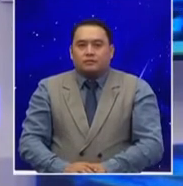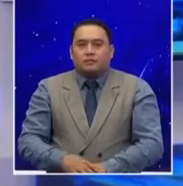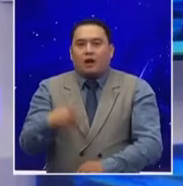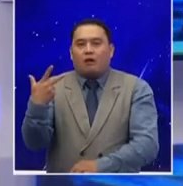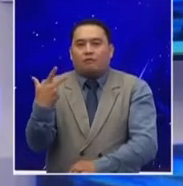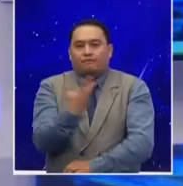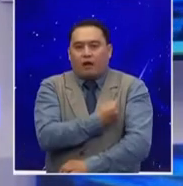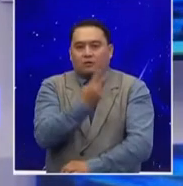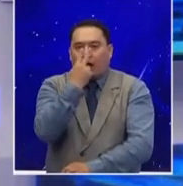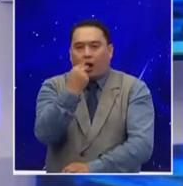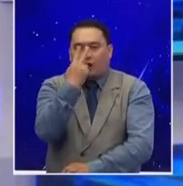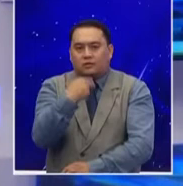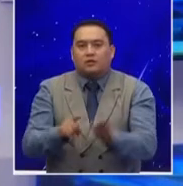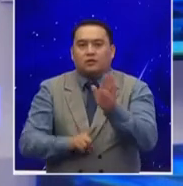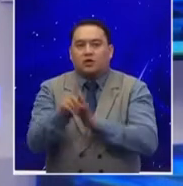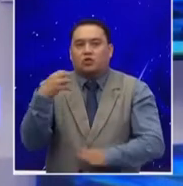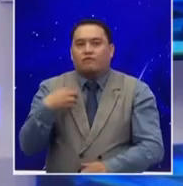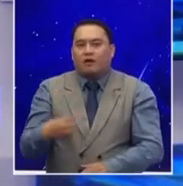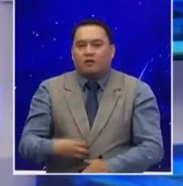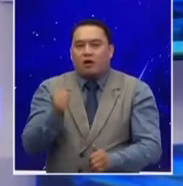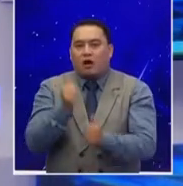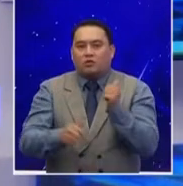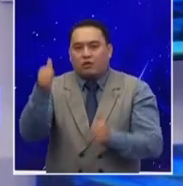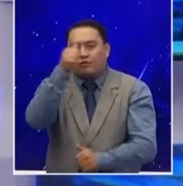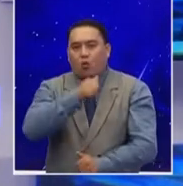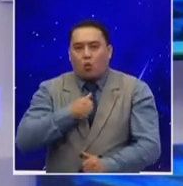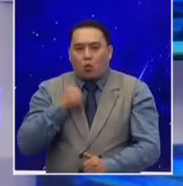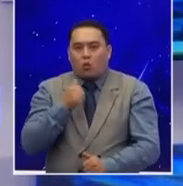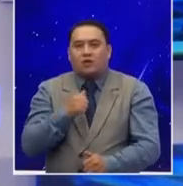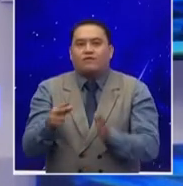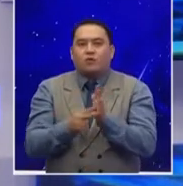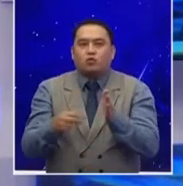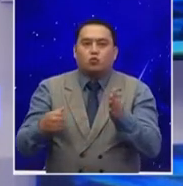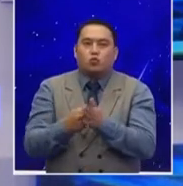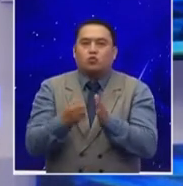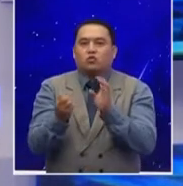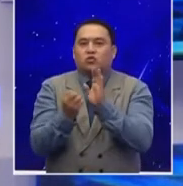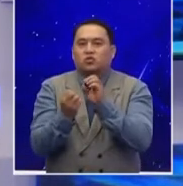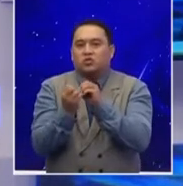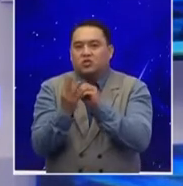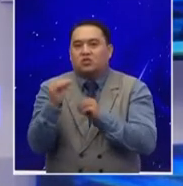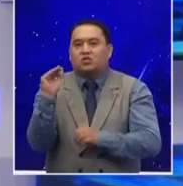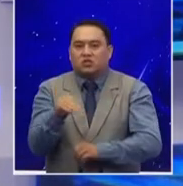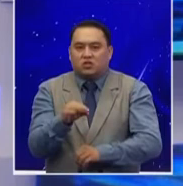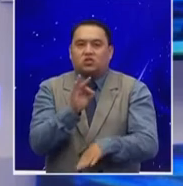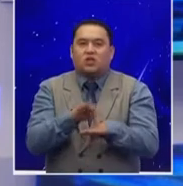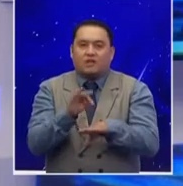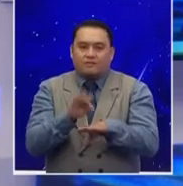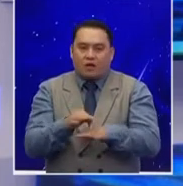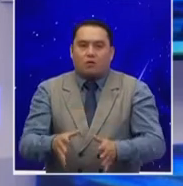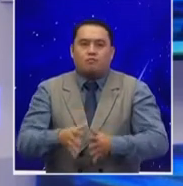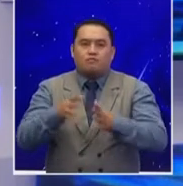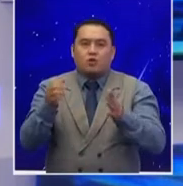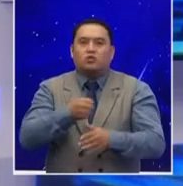Вакцинацию от гриппа начинают во Франции. Каждый год в стране от гриппа умирает от 8 до 14 тысяч человек. Большинство из них –